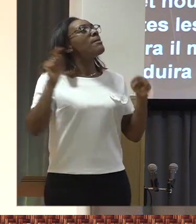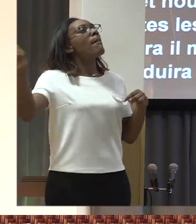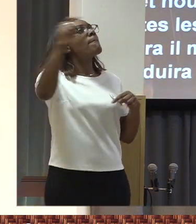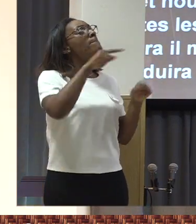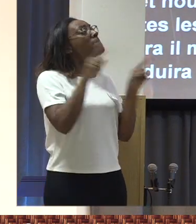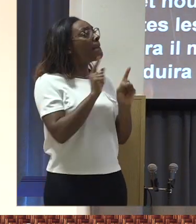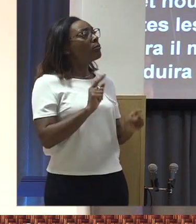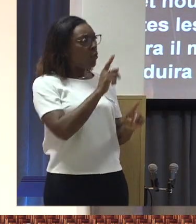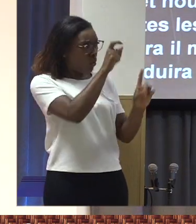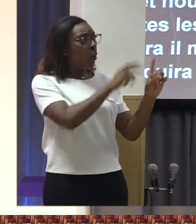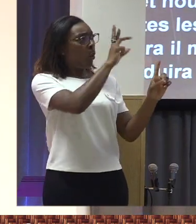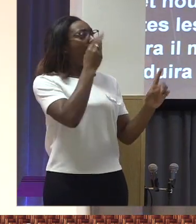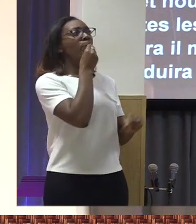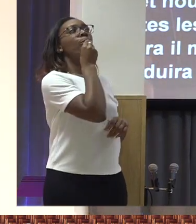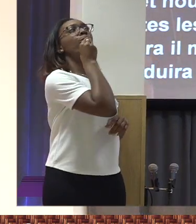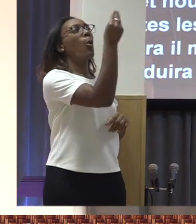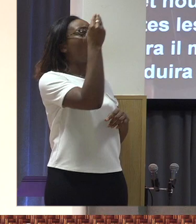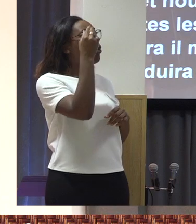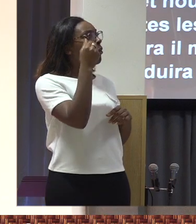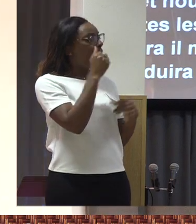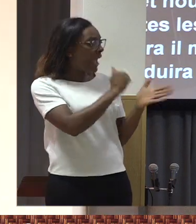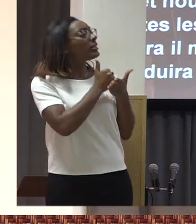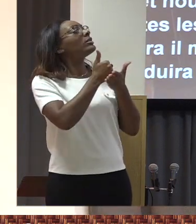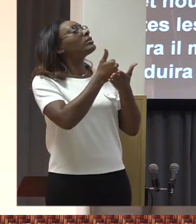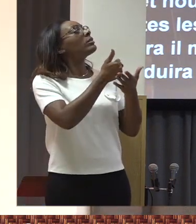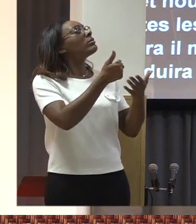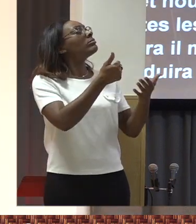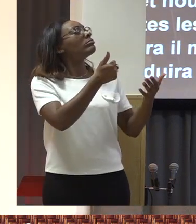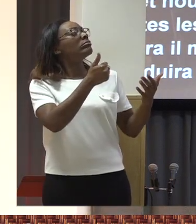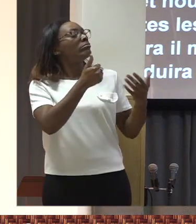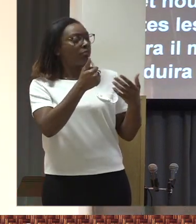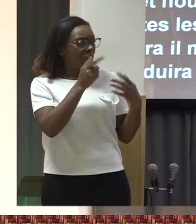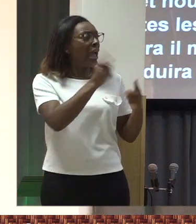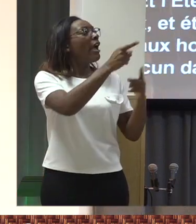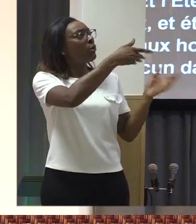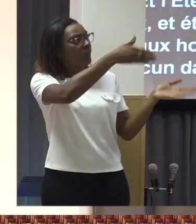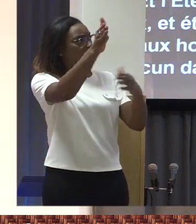roi nous jurera, il marchera à nos têtes et conduira nos guerres.